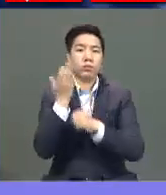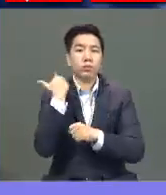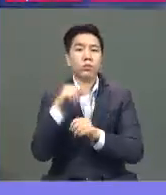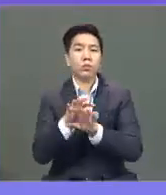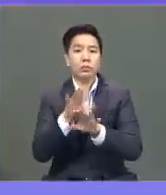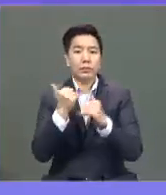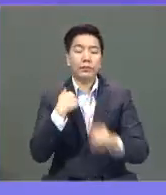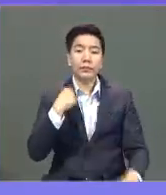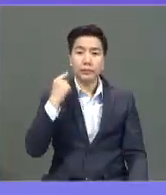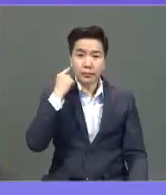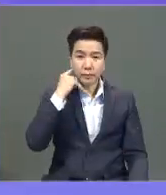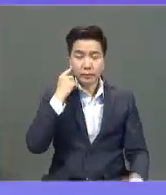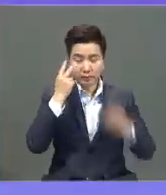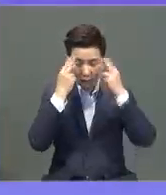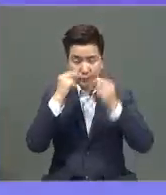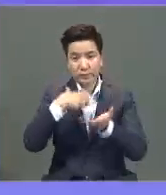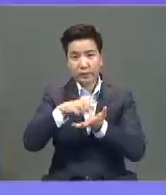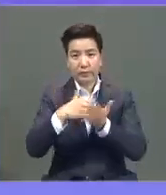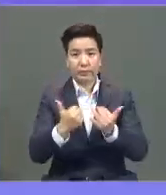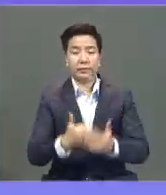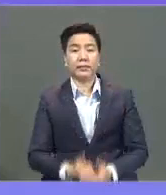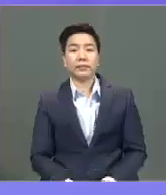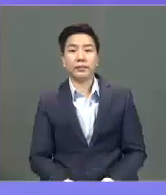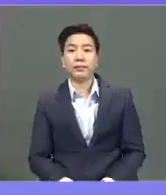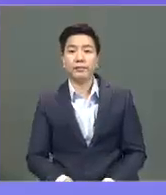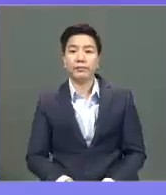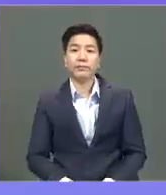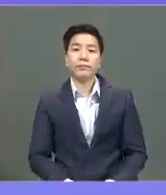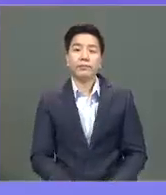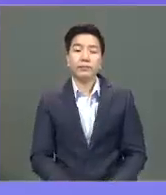กิดขึ้นนะคะเดี๋ยวฟังบางช่วงบางตอนจากนายกรัฐมนตรีค่ะ